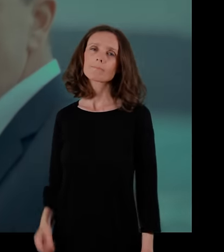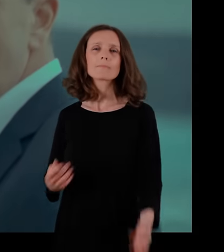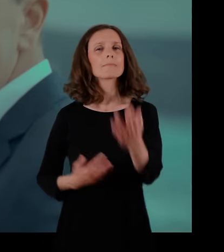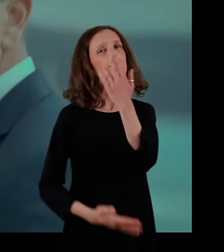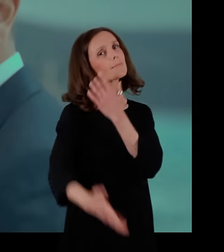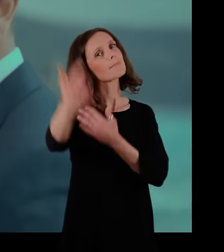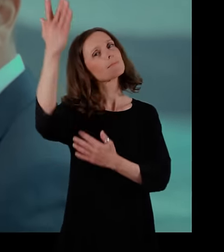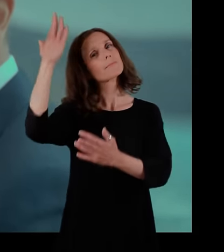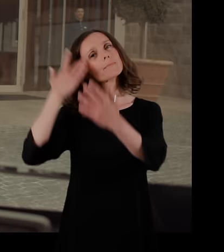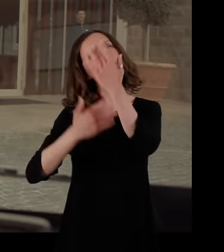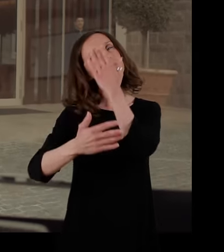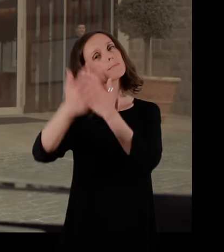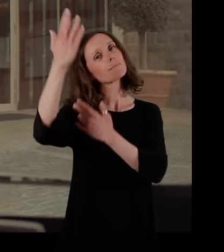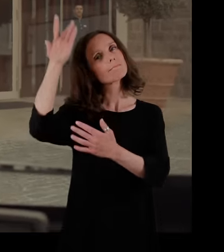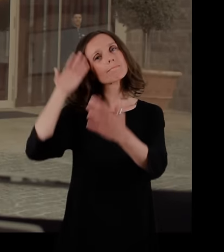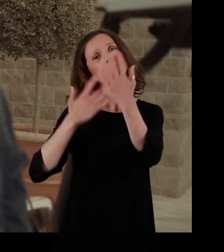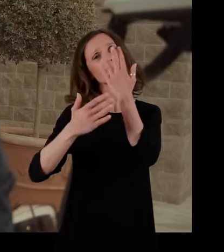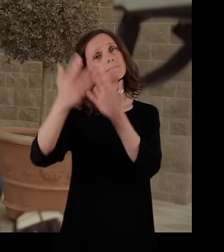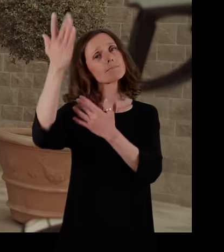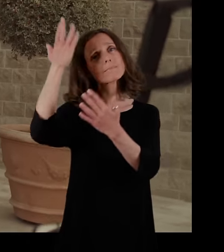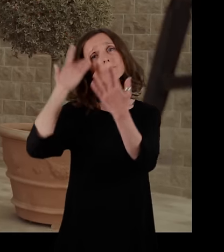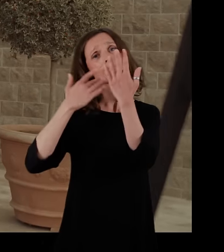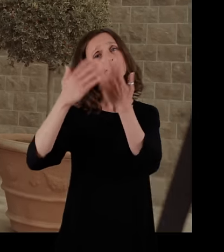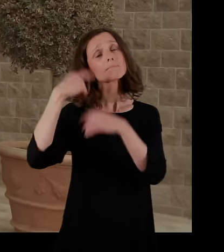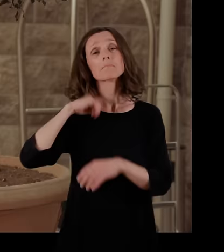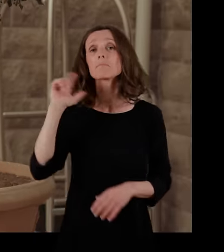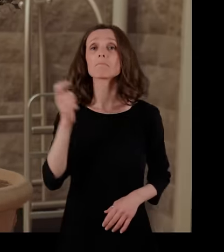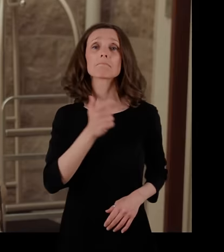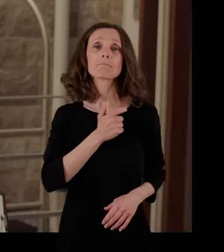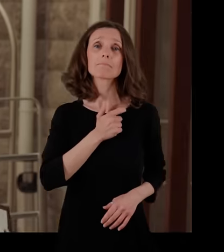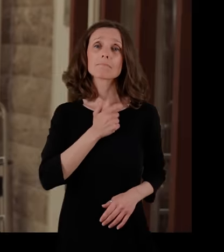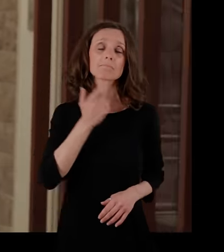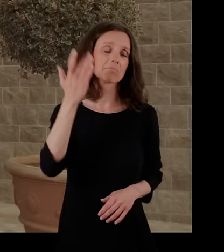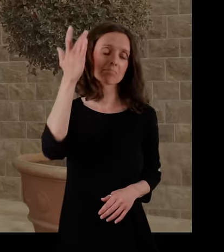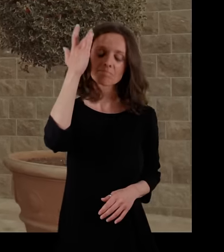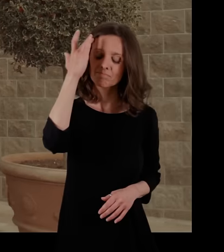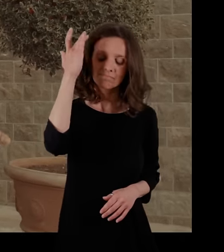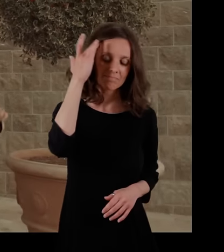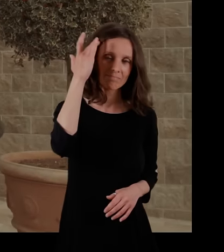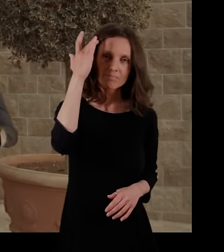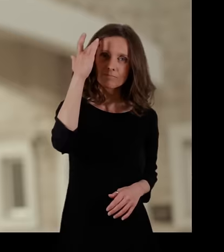prije tebe znaj, ja nikad nisam znao voljeti.